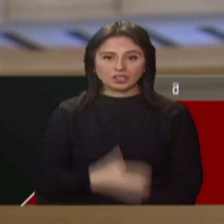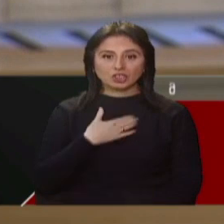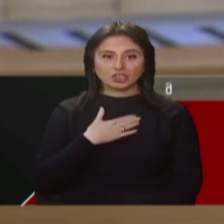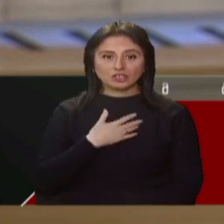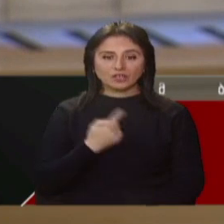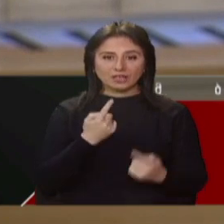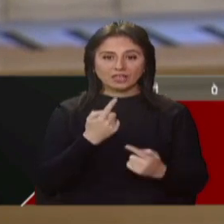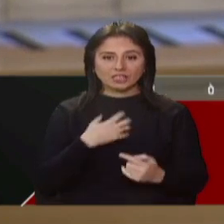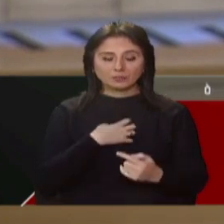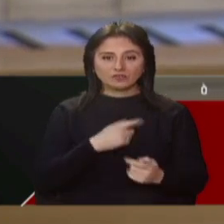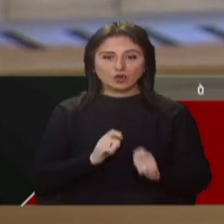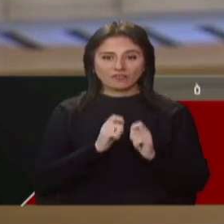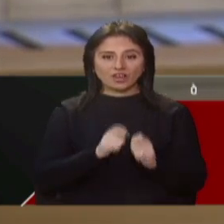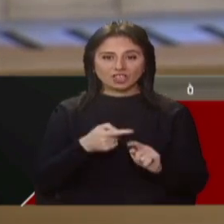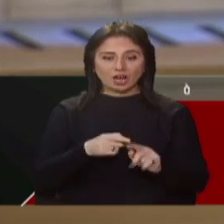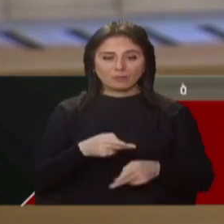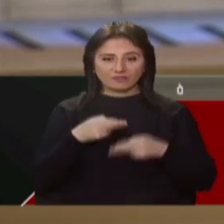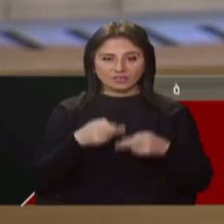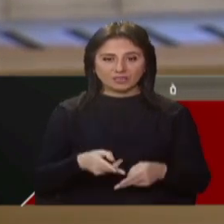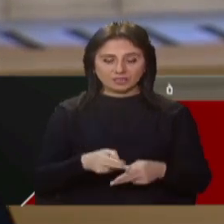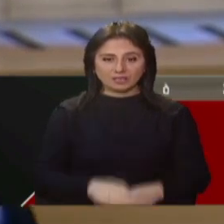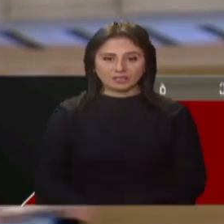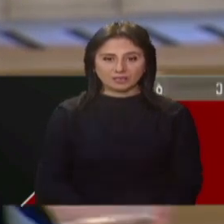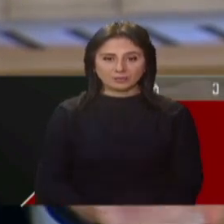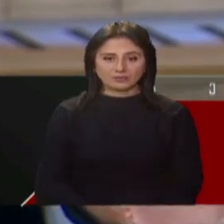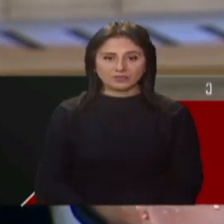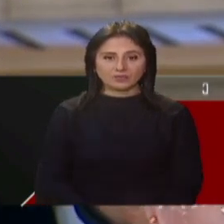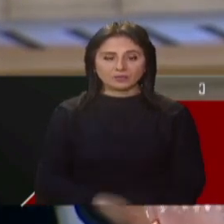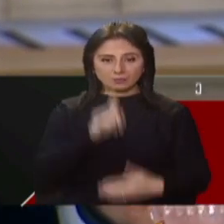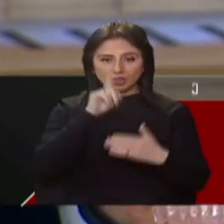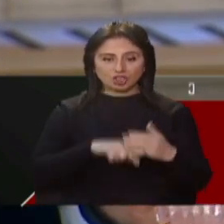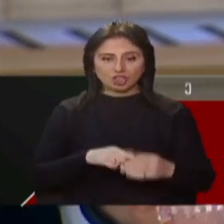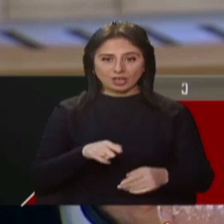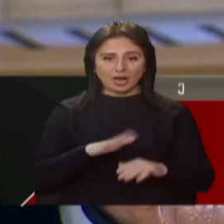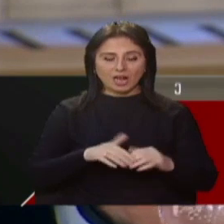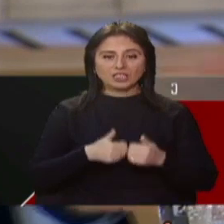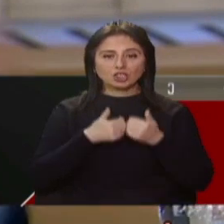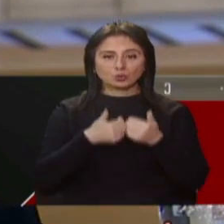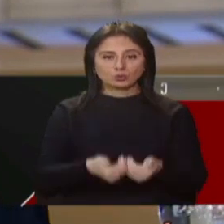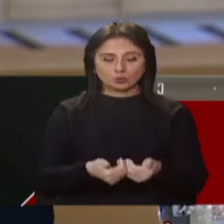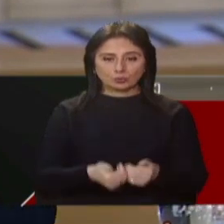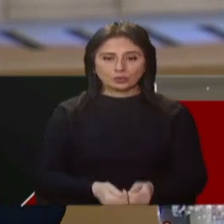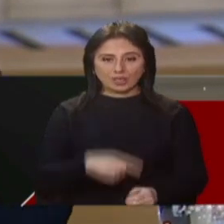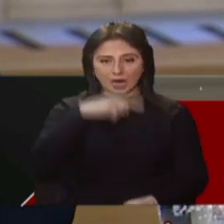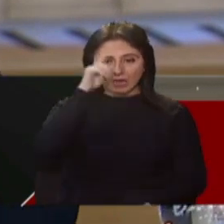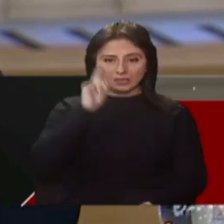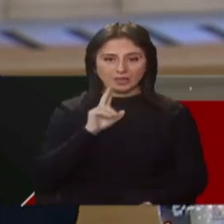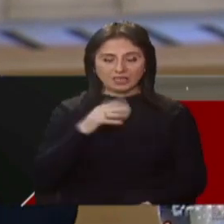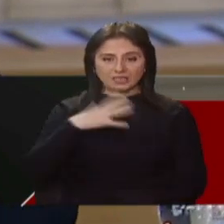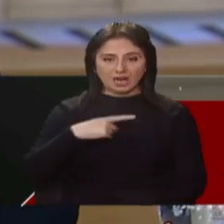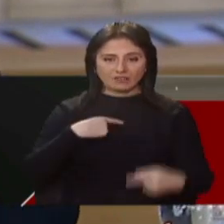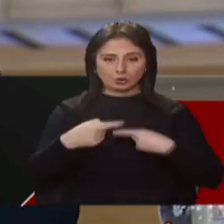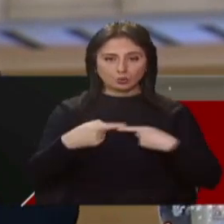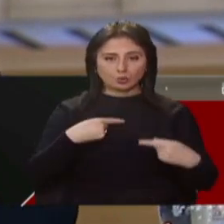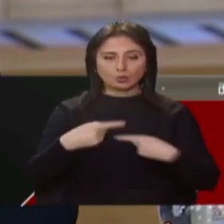დიდ მნიშვნელობას ვანიჭებთ ამ ვიზიტს. ჯერა, რომ ვიზიტი ხელს შეუწყობს აზერბაიჯანსა და